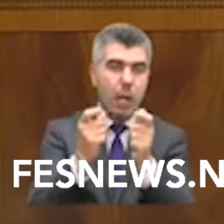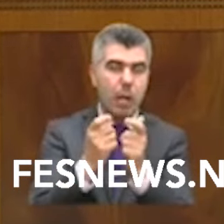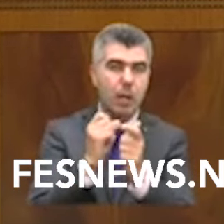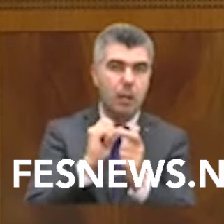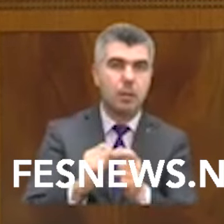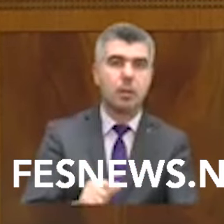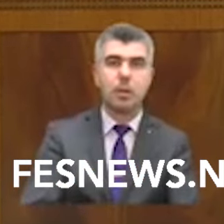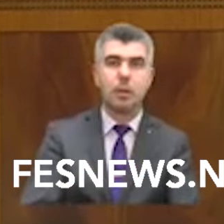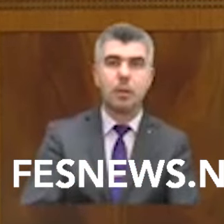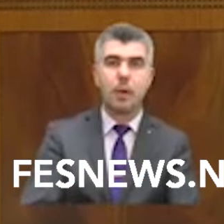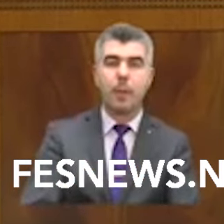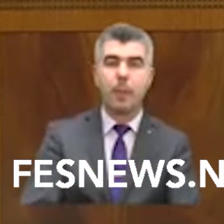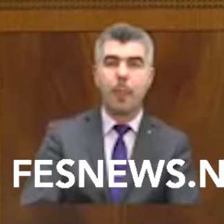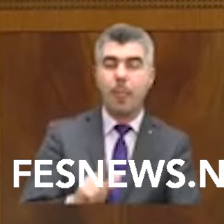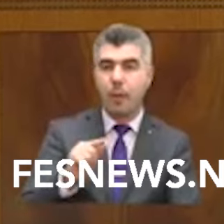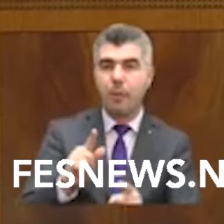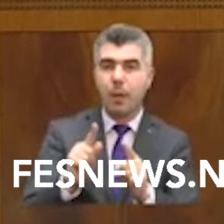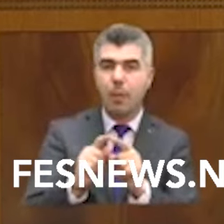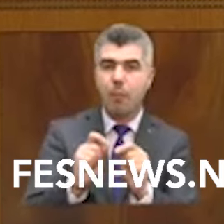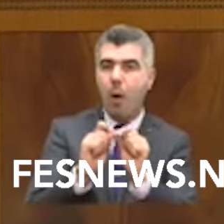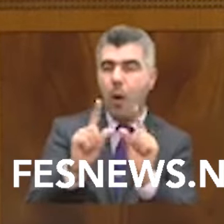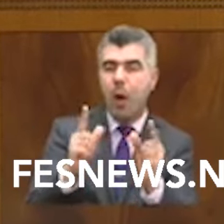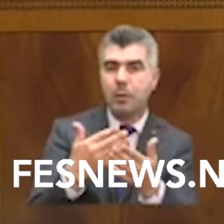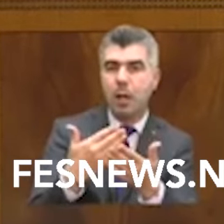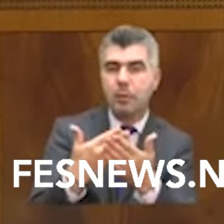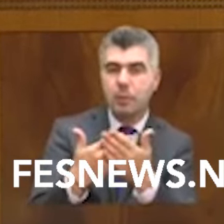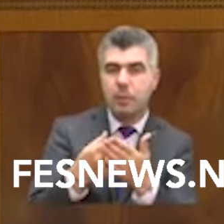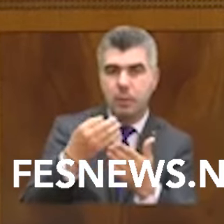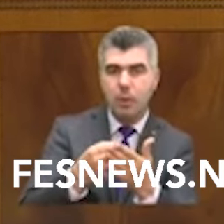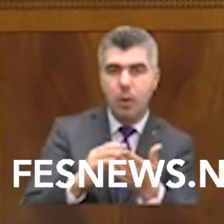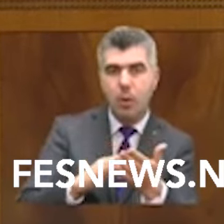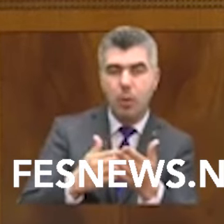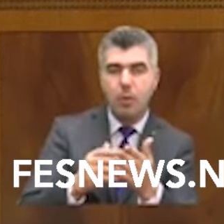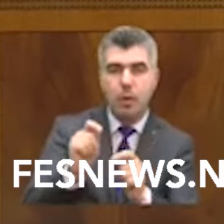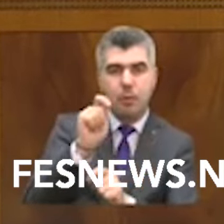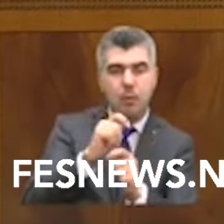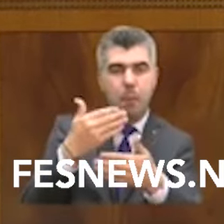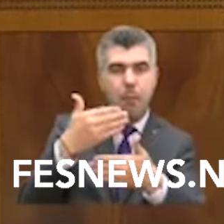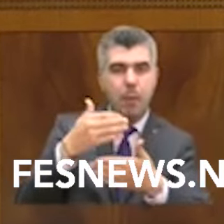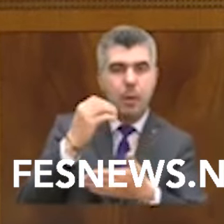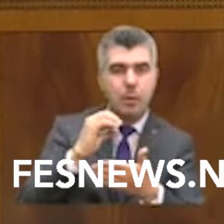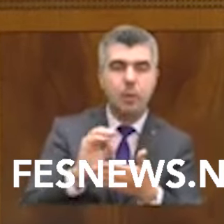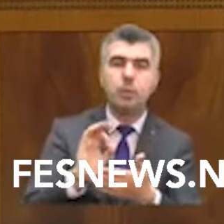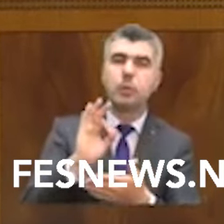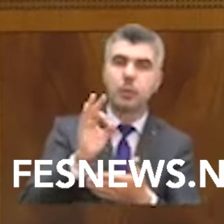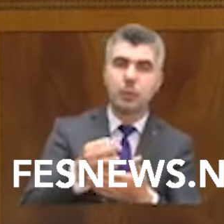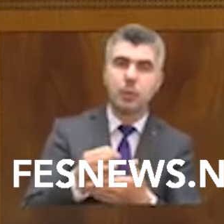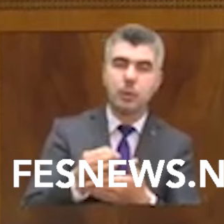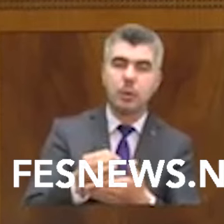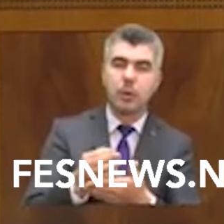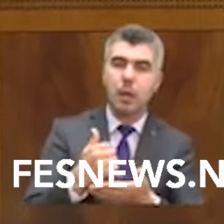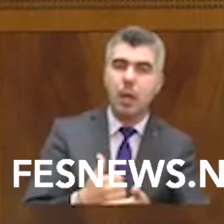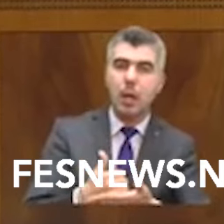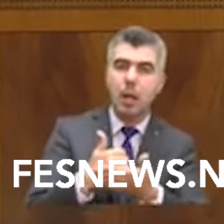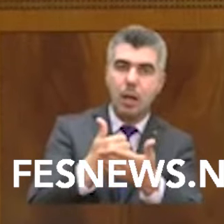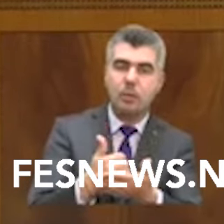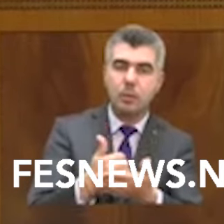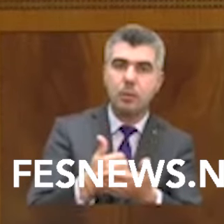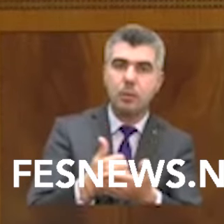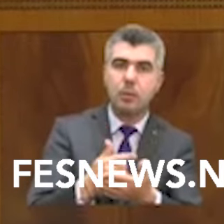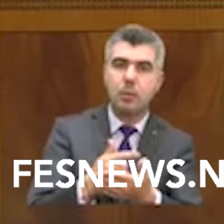يدخل في واحد التجزئه اللي هي باينه وتكون ويعمل لوطو كونستركسيون، حتى هو كتعطى هذه الامكانيه ديال باش ياخذ